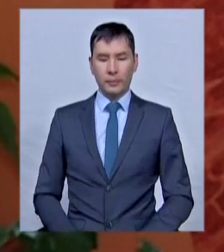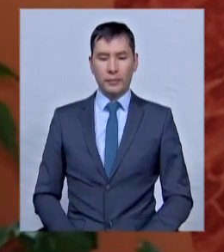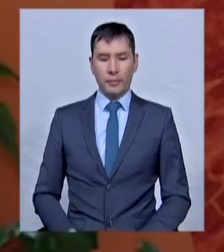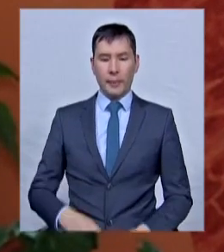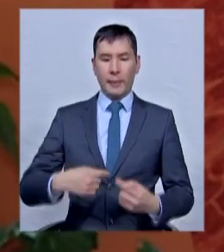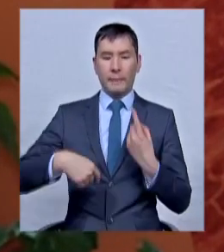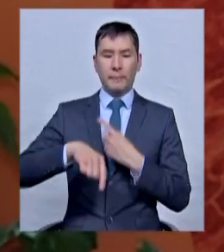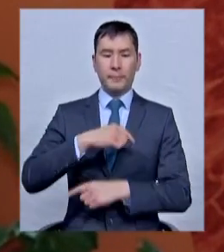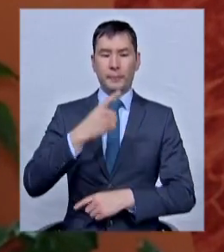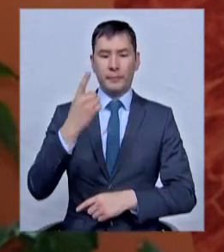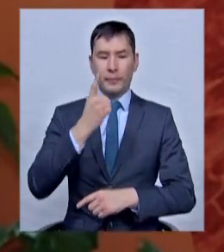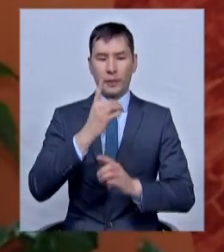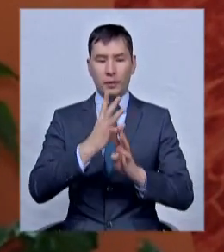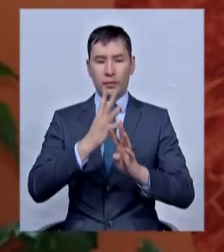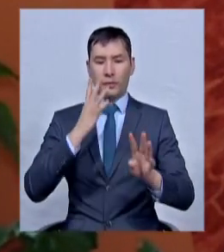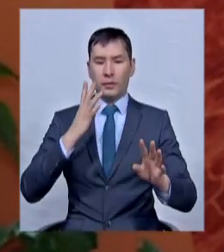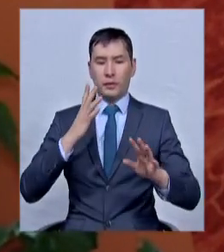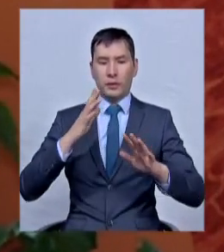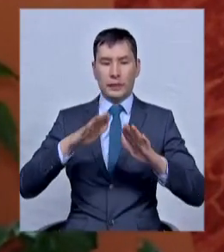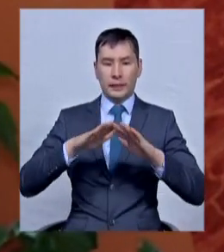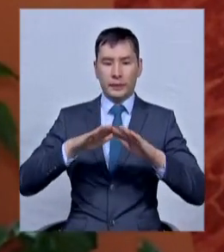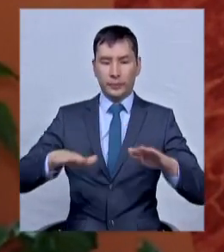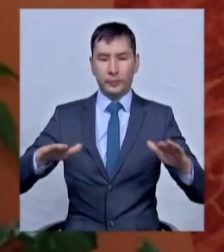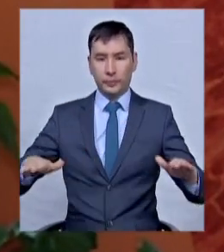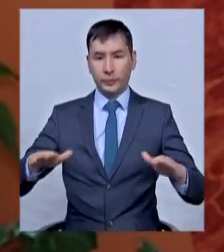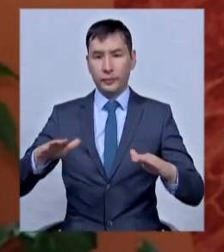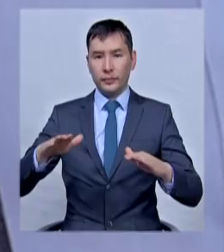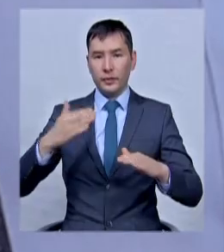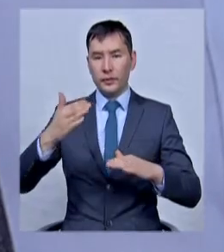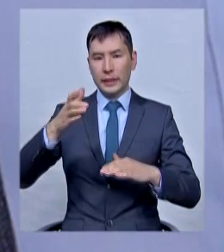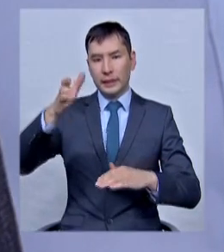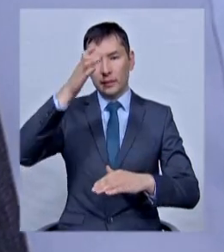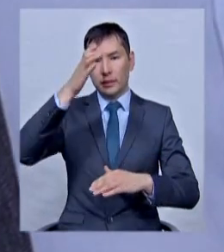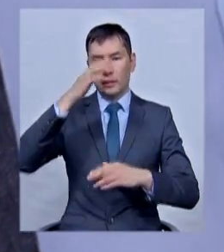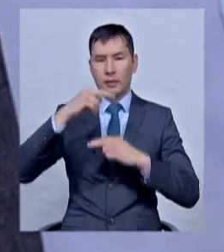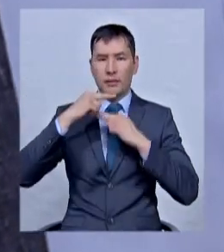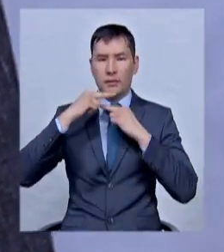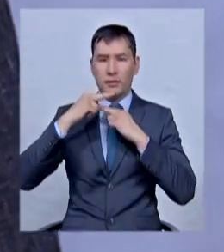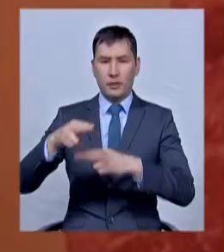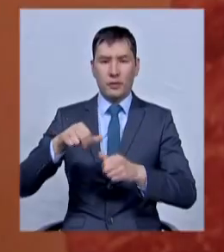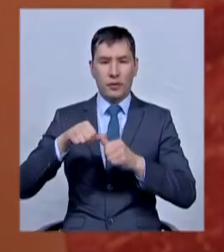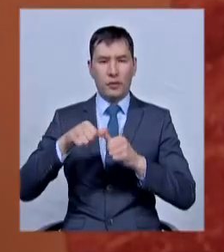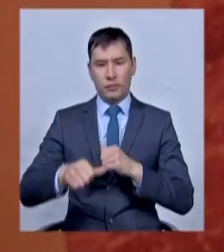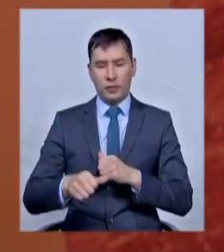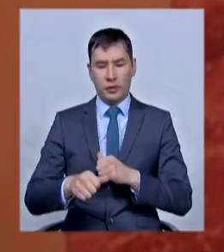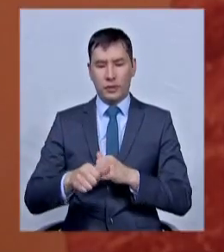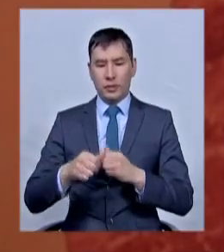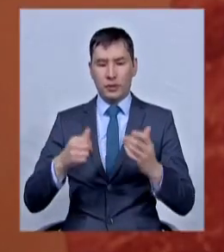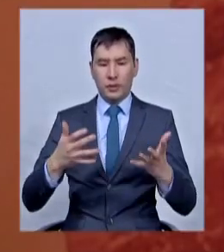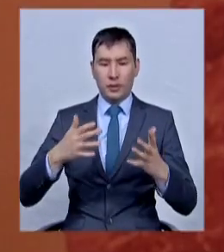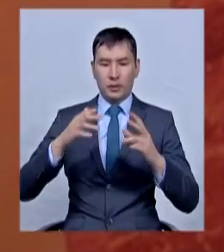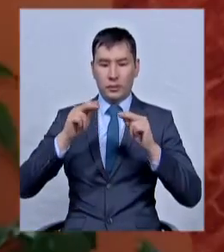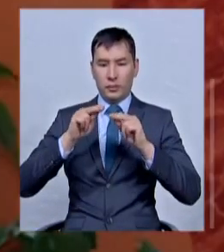біріншіден бұл жерде баланың білім сапасына өте қатты мән береміз. Барлық пәнді 100% қамтып, біз